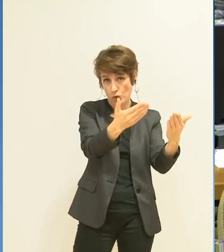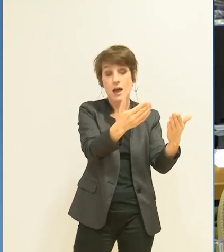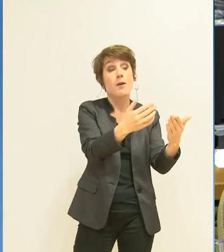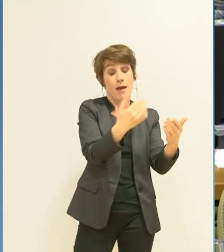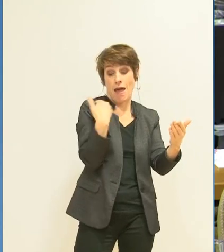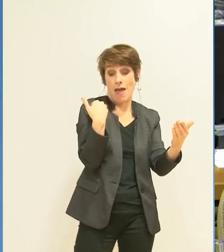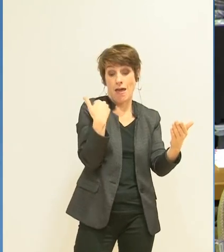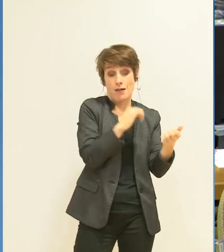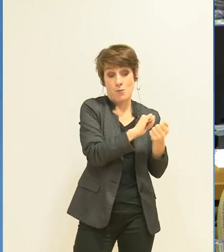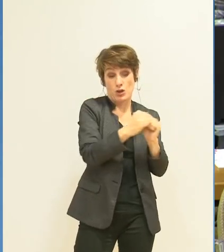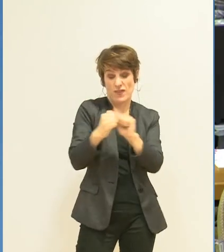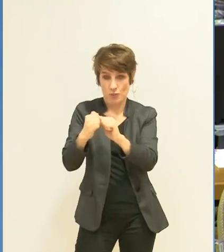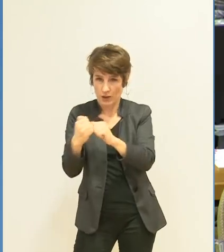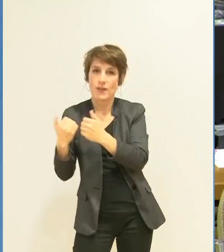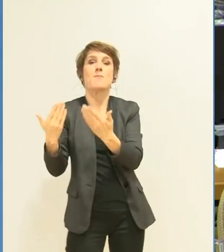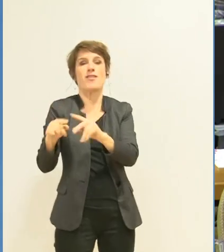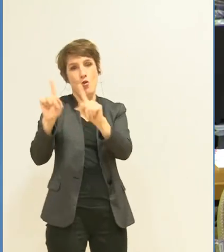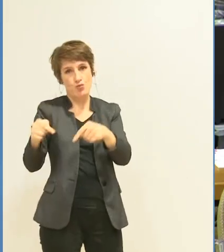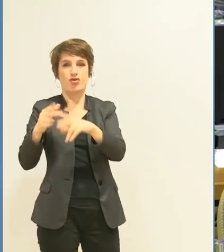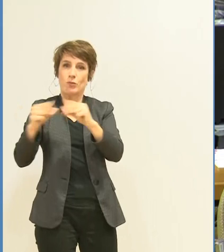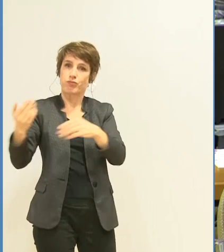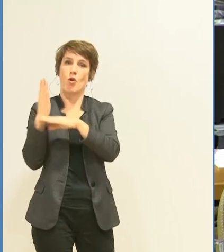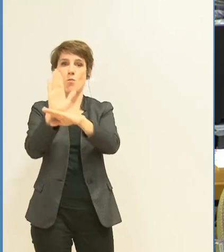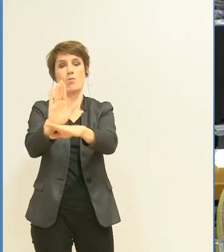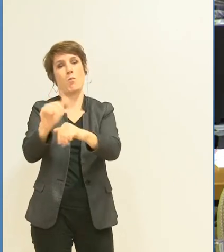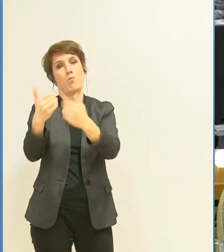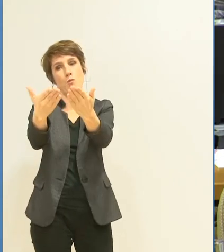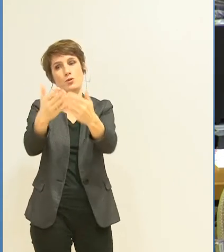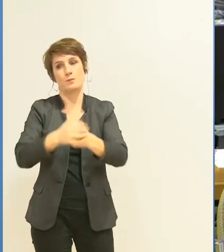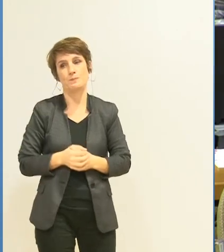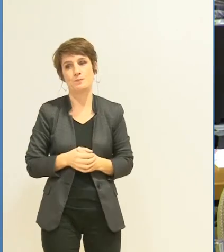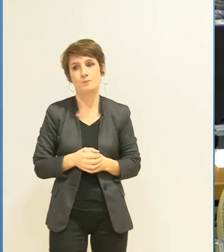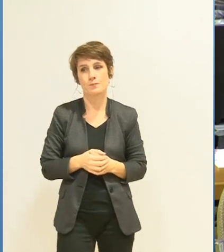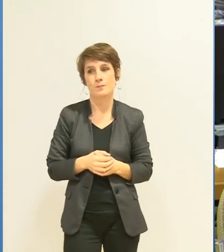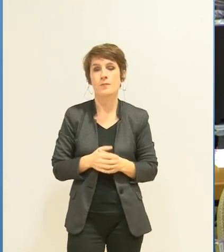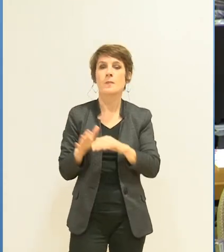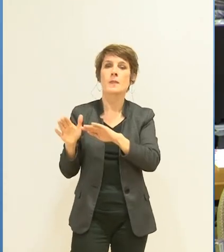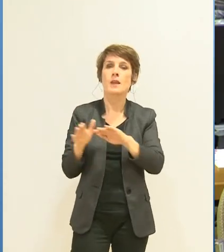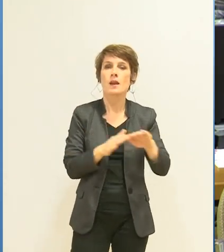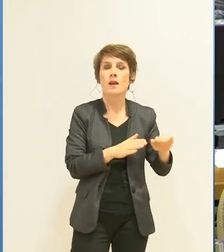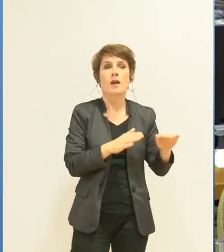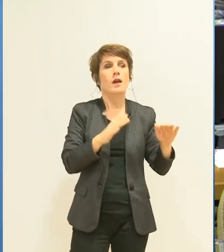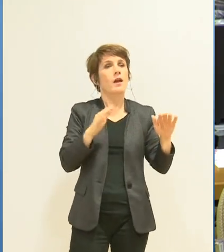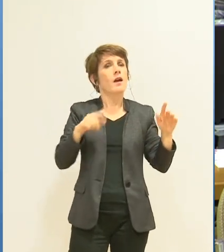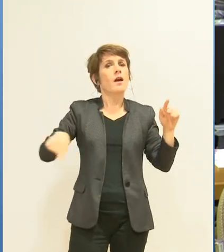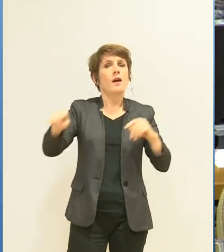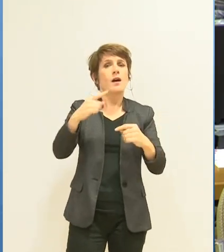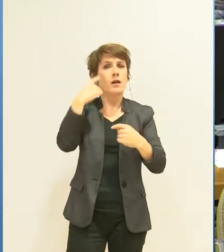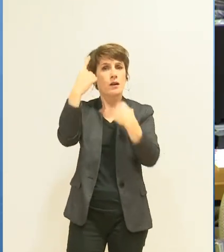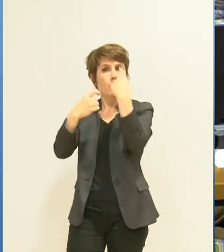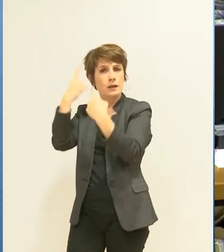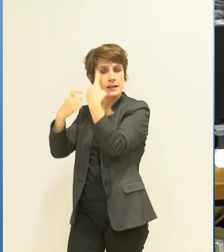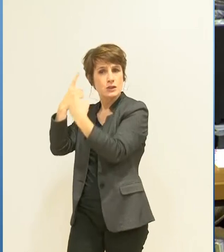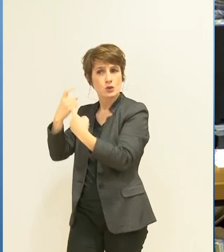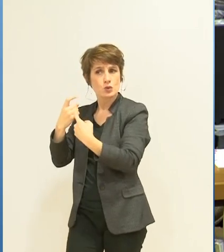et le budget de maintenant ensuite pour répondre sur quelques interrogations des conseillers mais trop